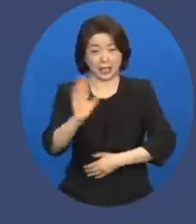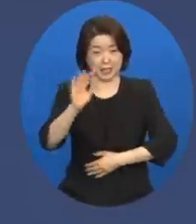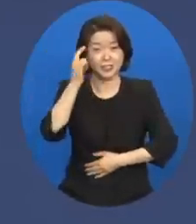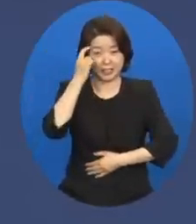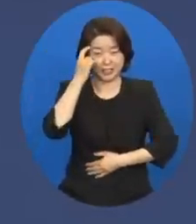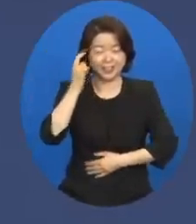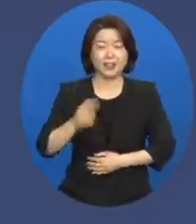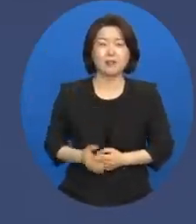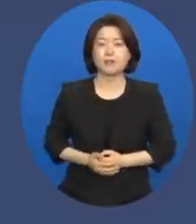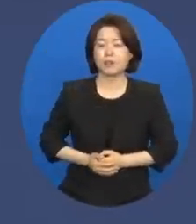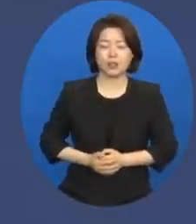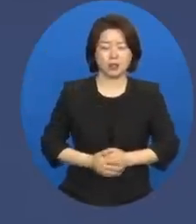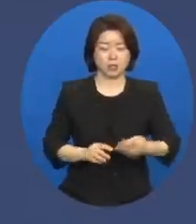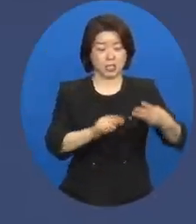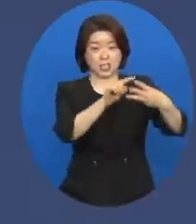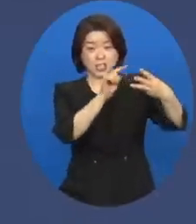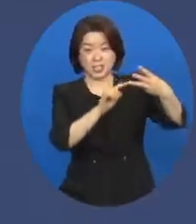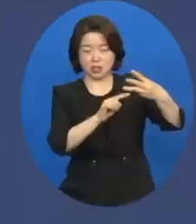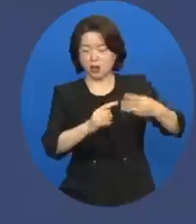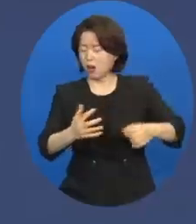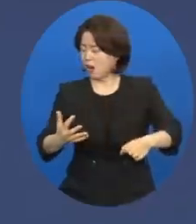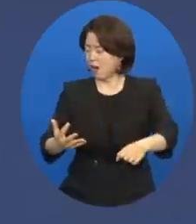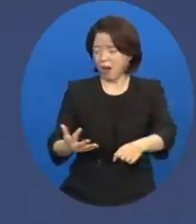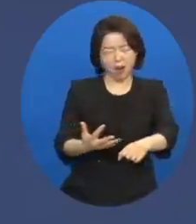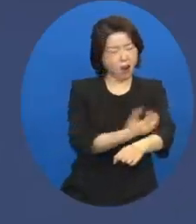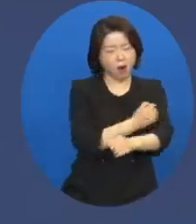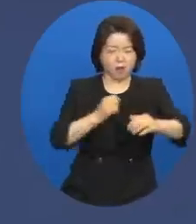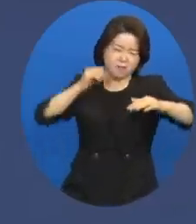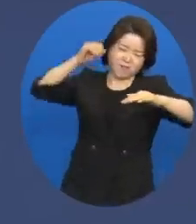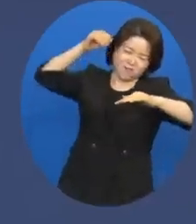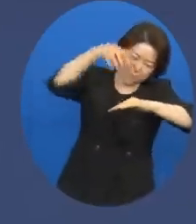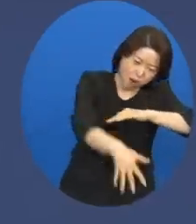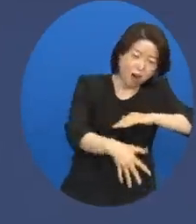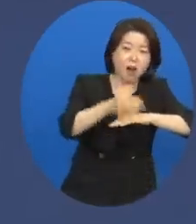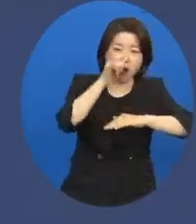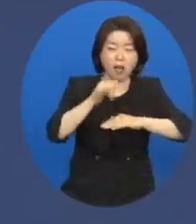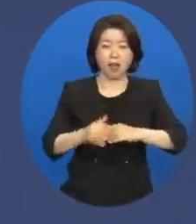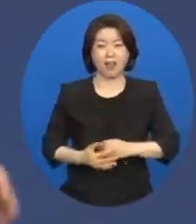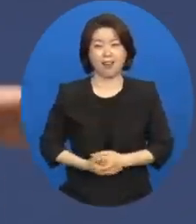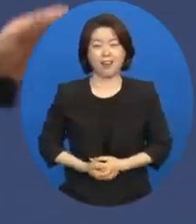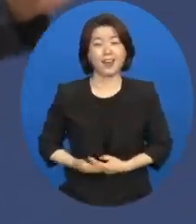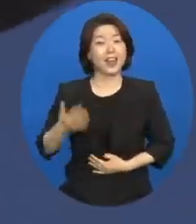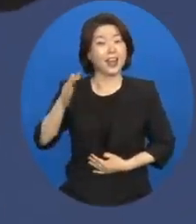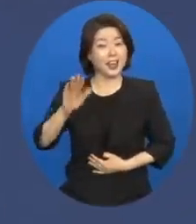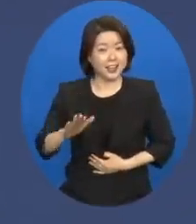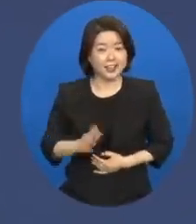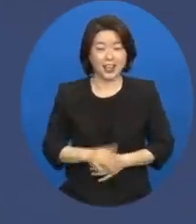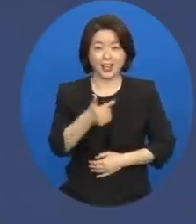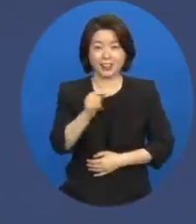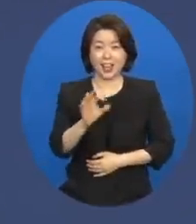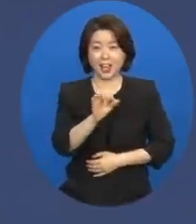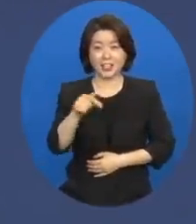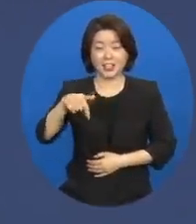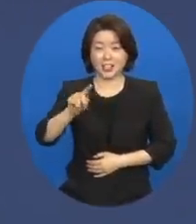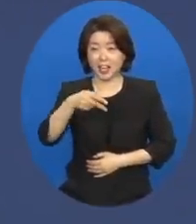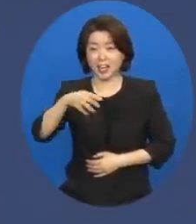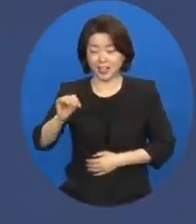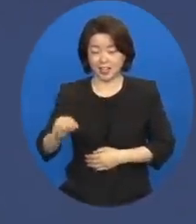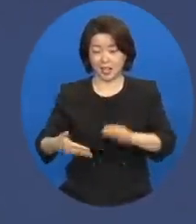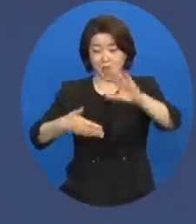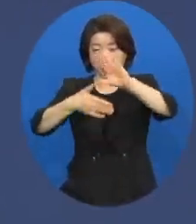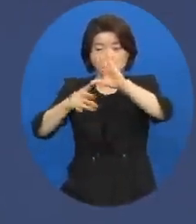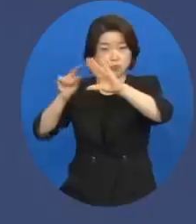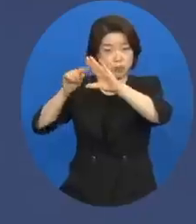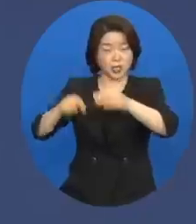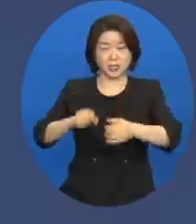정도로 어마어마합니다. 어마어마어마합니다. 그런데 그 나이아가라 폭포가 아마도